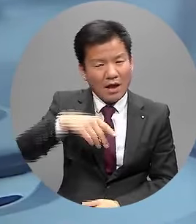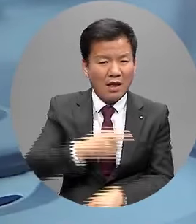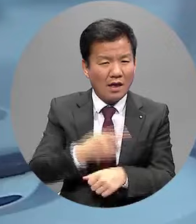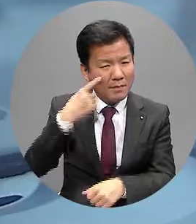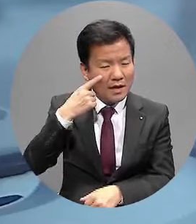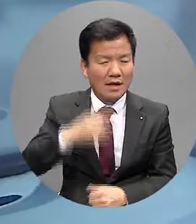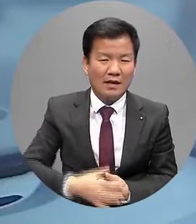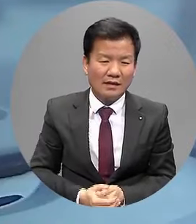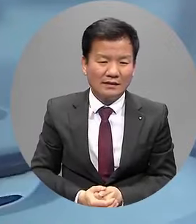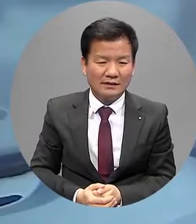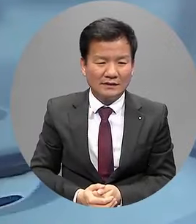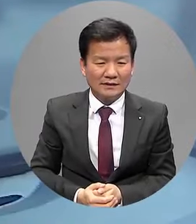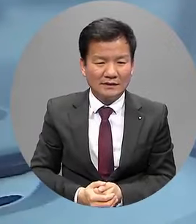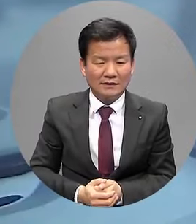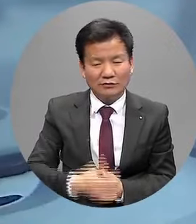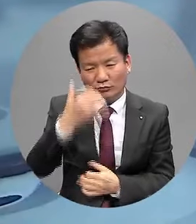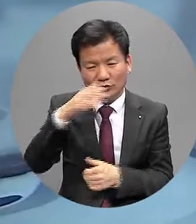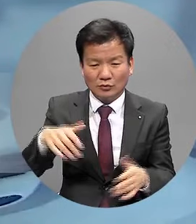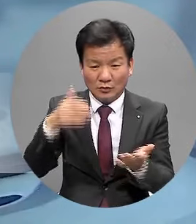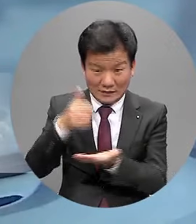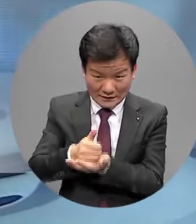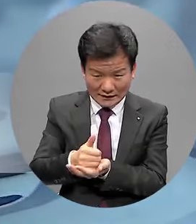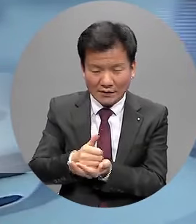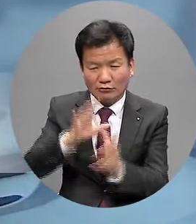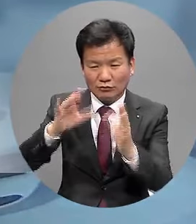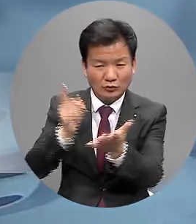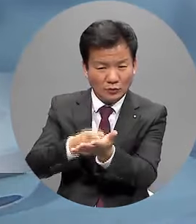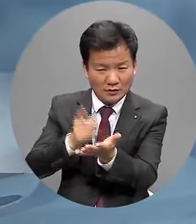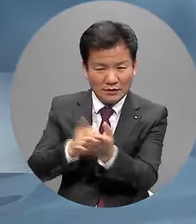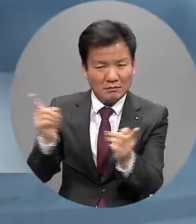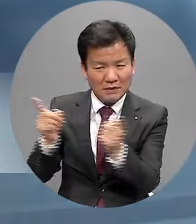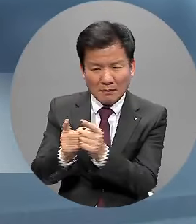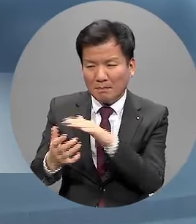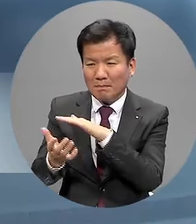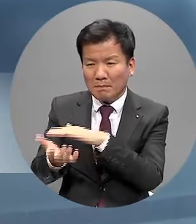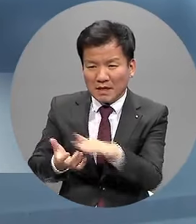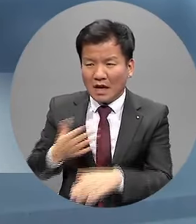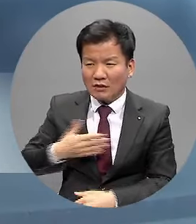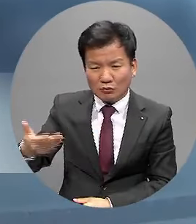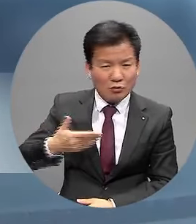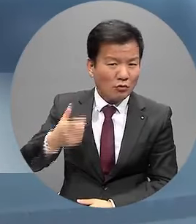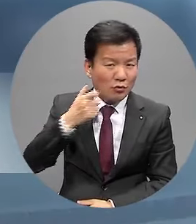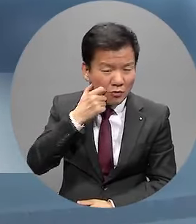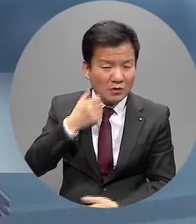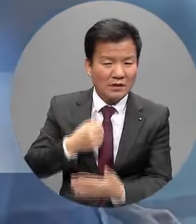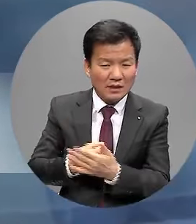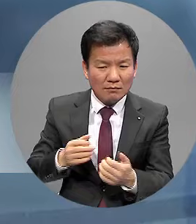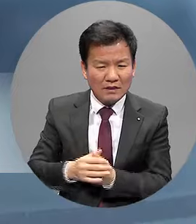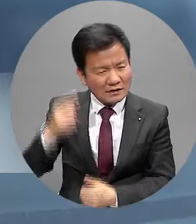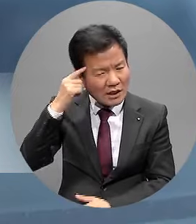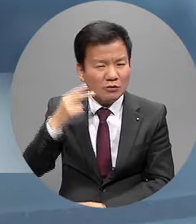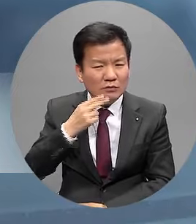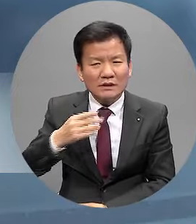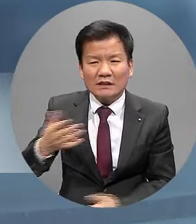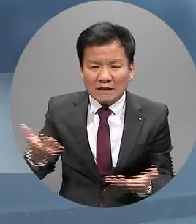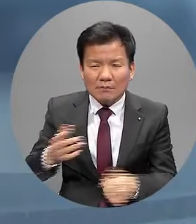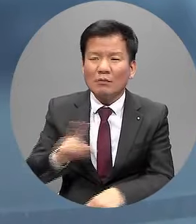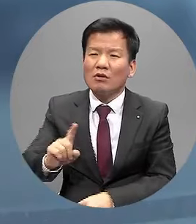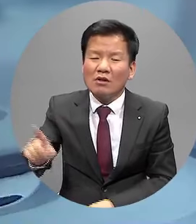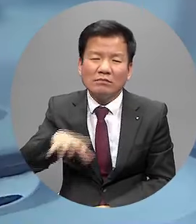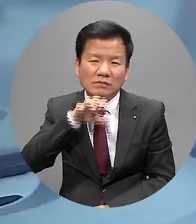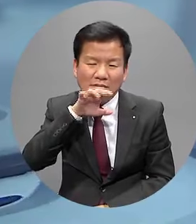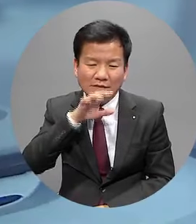경호 담당 직원들이 김영환 충북지사가 국무총리를 만나는 일정을 미리 파악하지 못했다면서 아무 생각 없이 일을 한다고